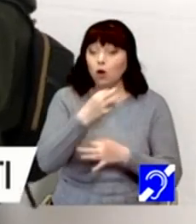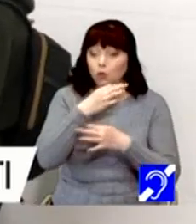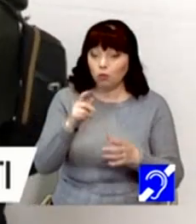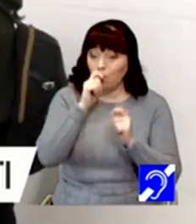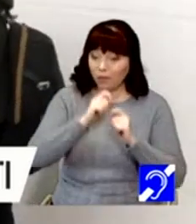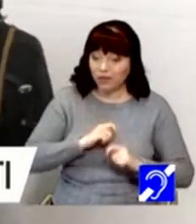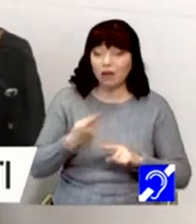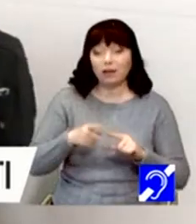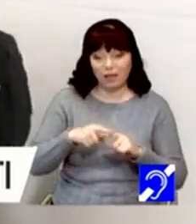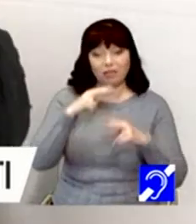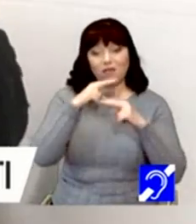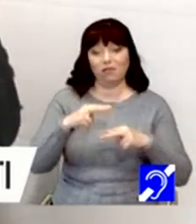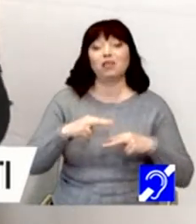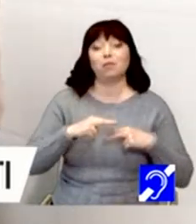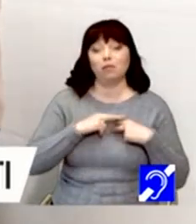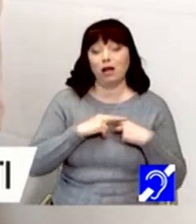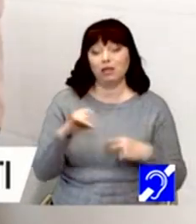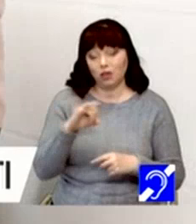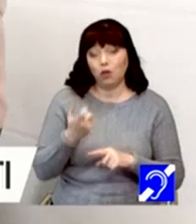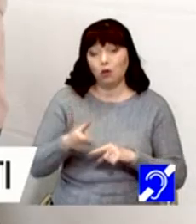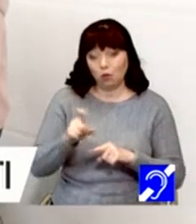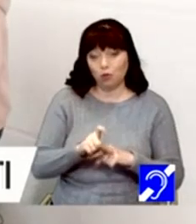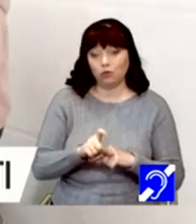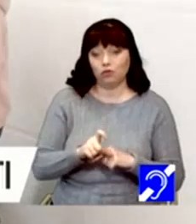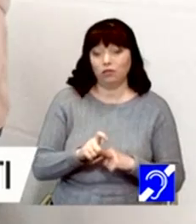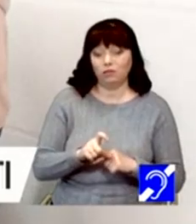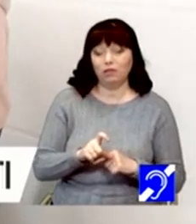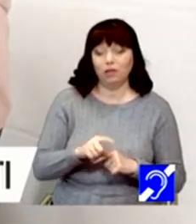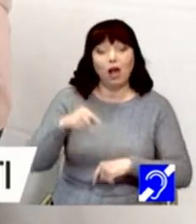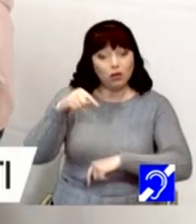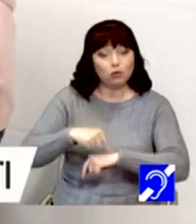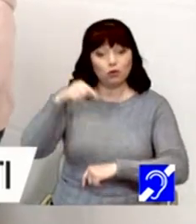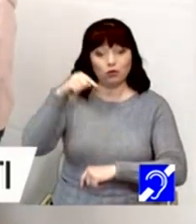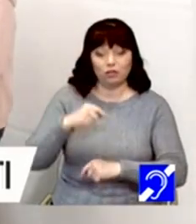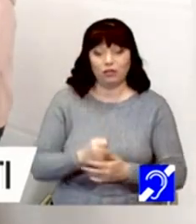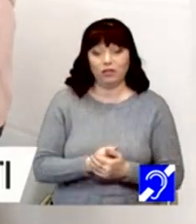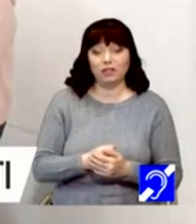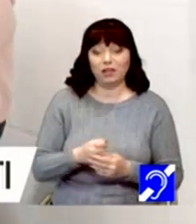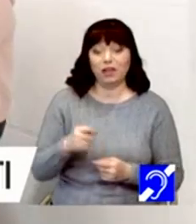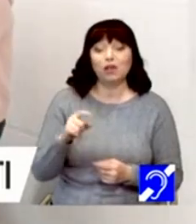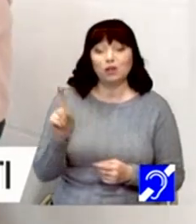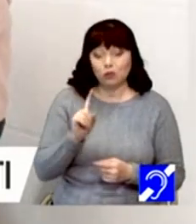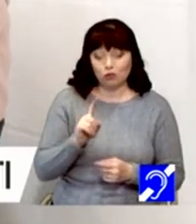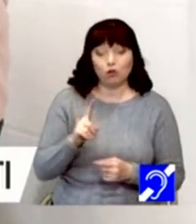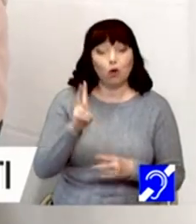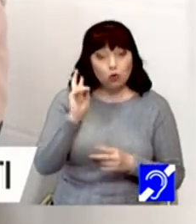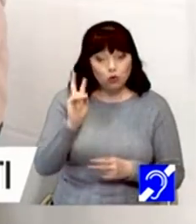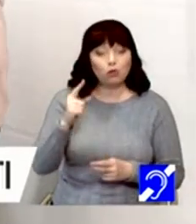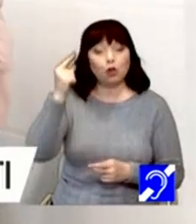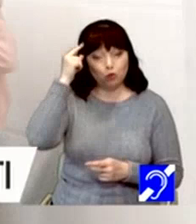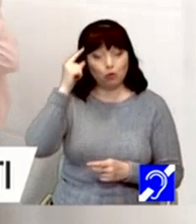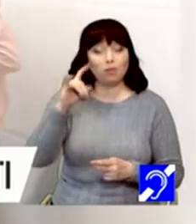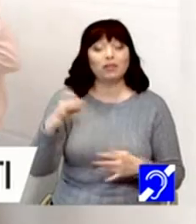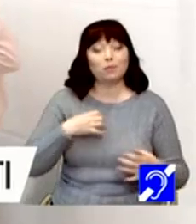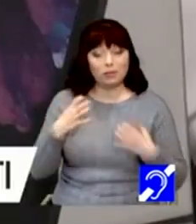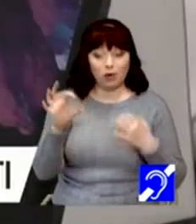este o atenție și este foarte vorbitor și expresiv faptul înseamnă că cineva are grijă